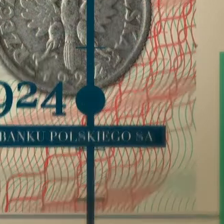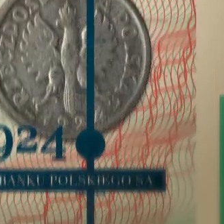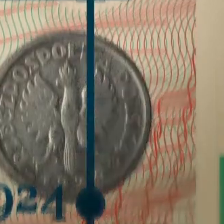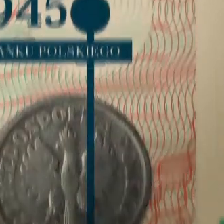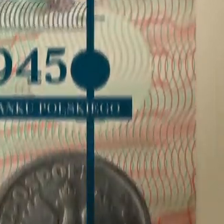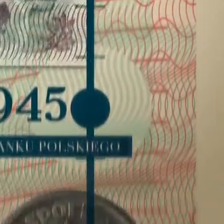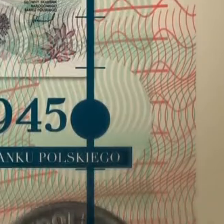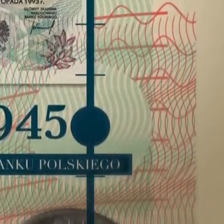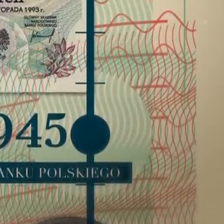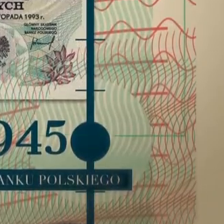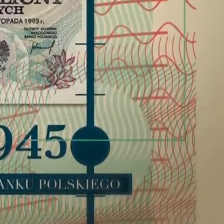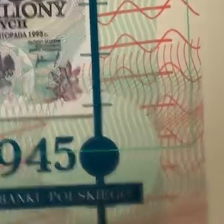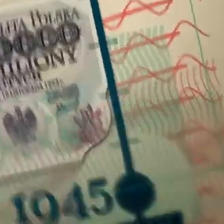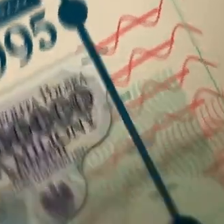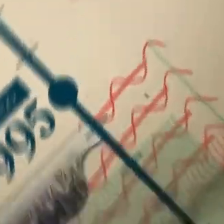1496 do